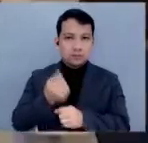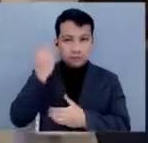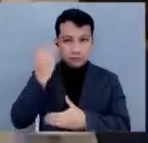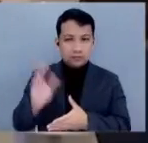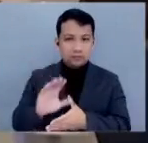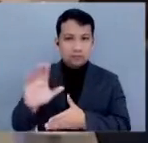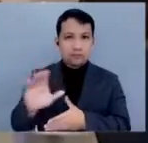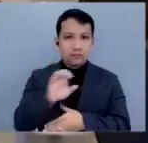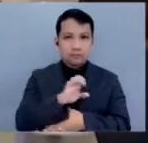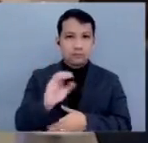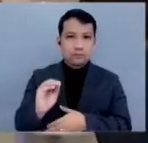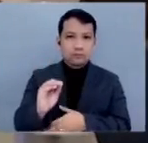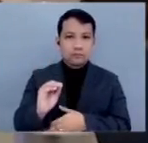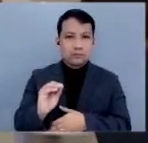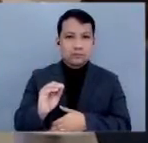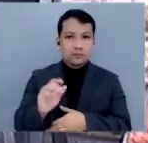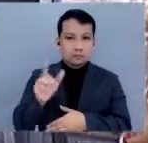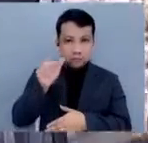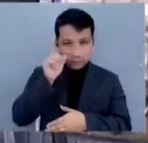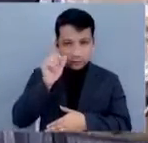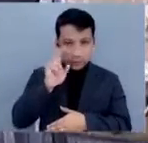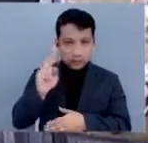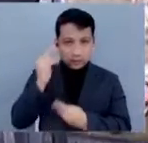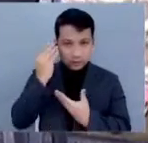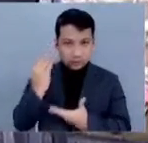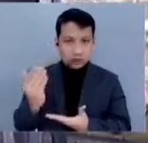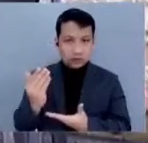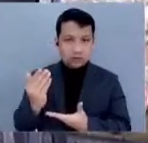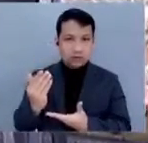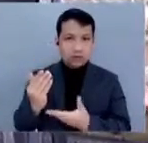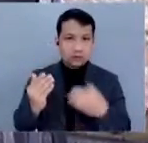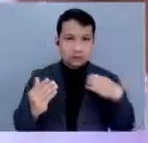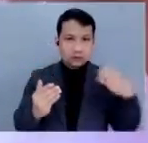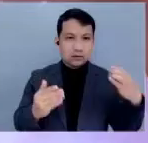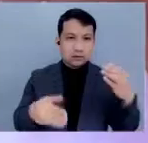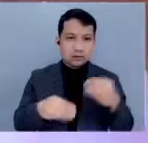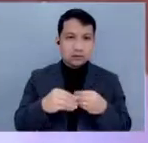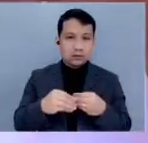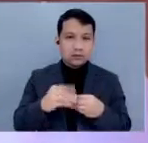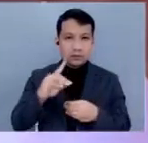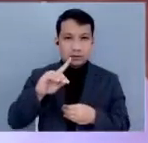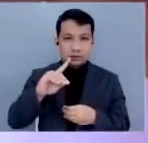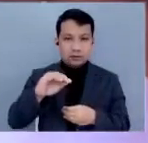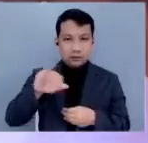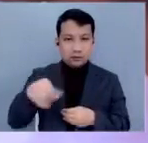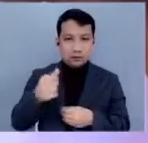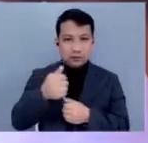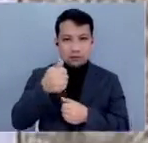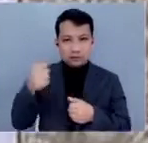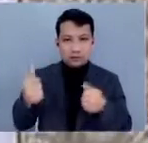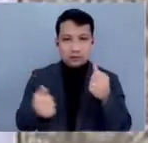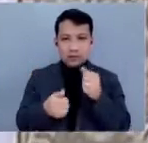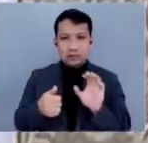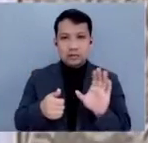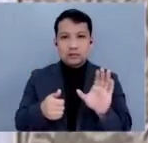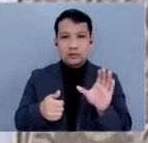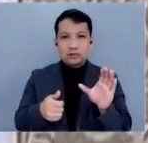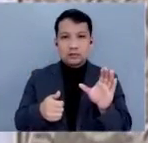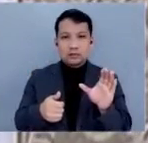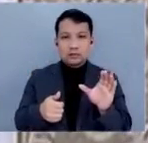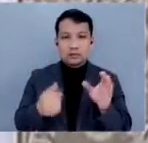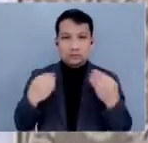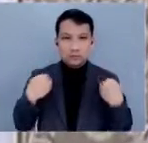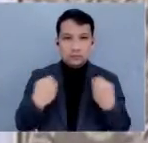Executive Secretary Lucas Bersamin, Co-Chairperson si Justice Secretary Jesus Crispin Remulla, at miyembro ang